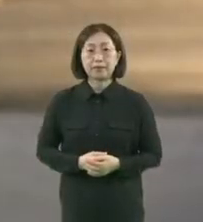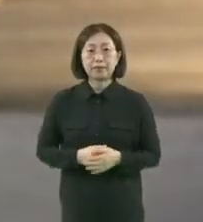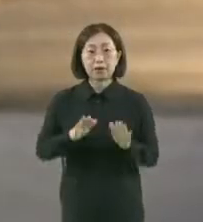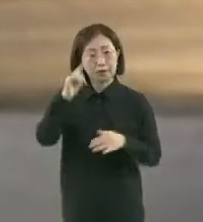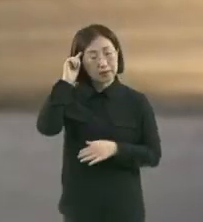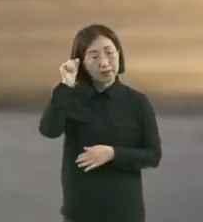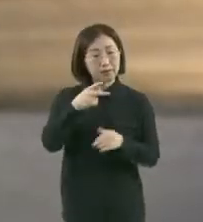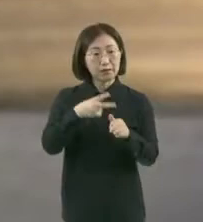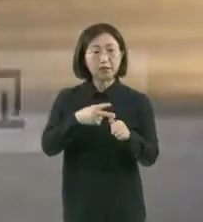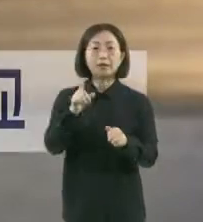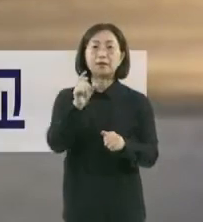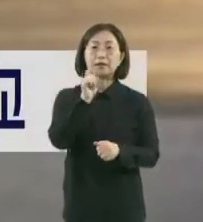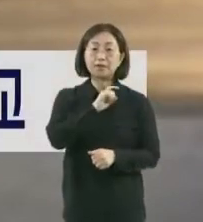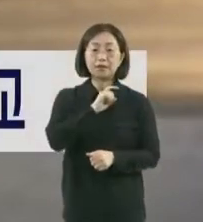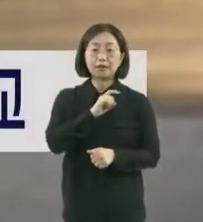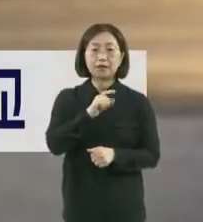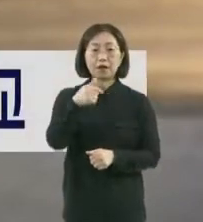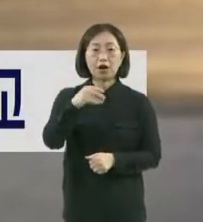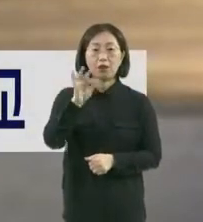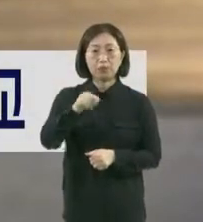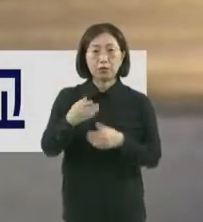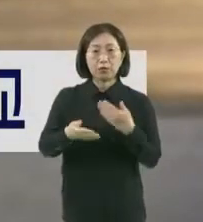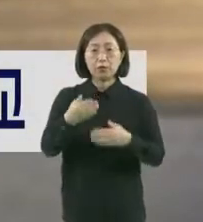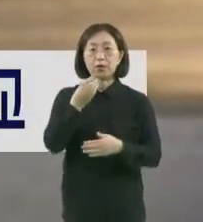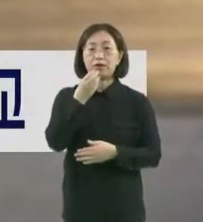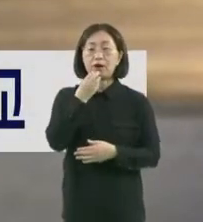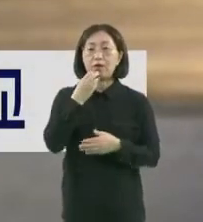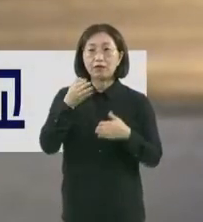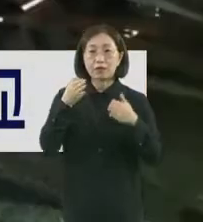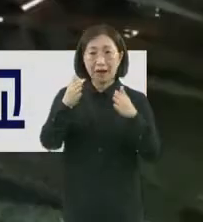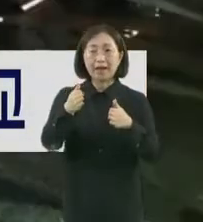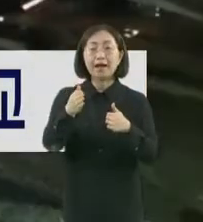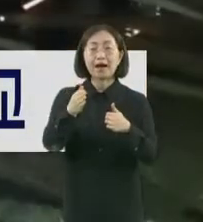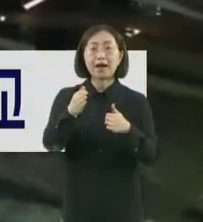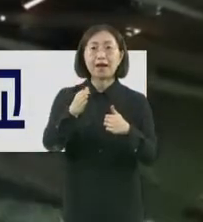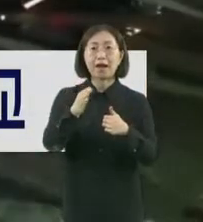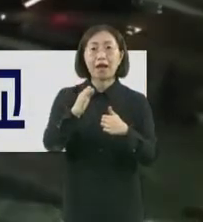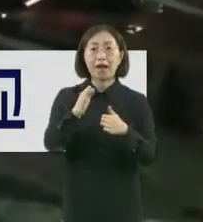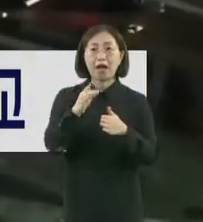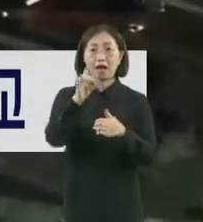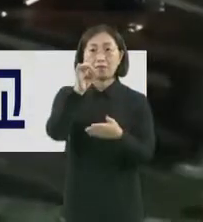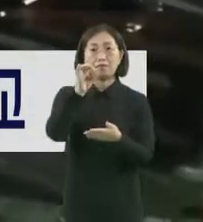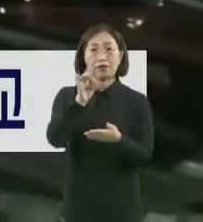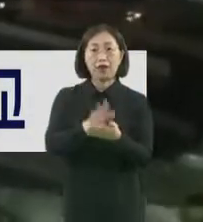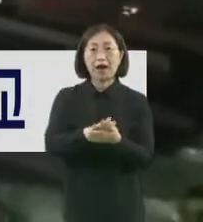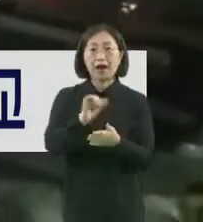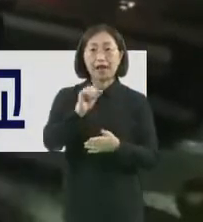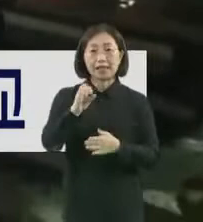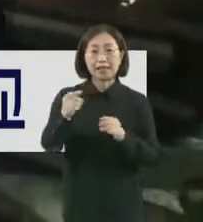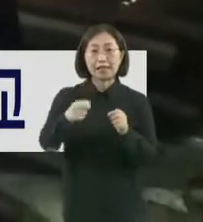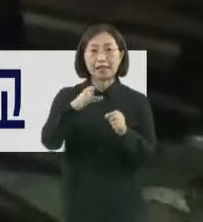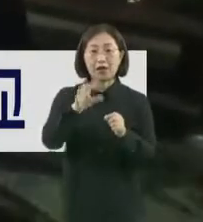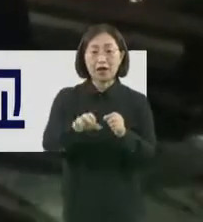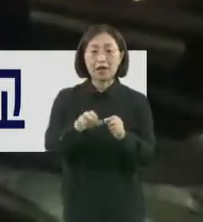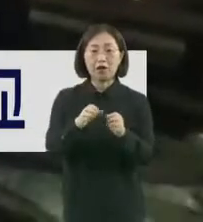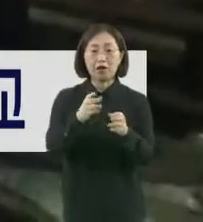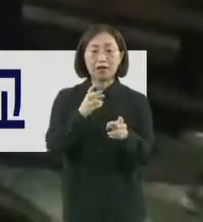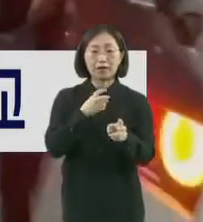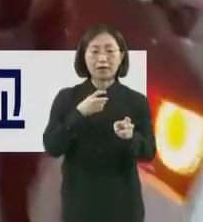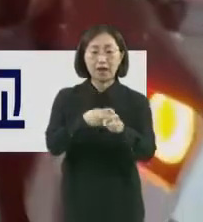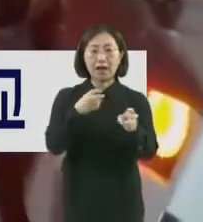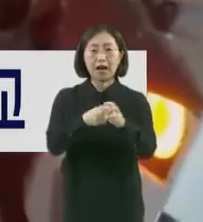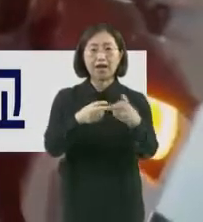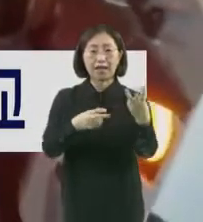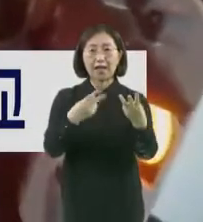오늘 새벽 2시 10분쯤 경부고속도로 서울 방향 북천한나들목 인근에서 카니발 차량과 화물차 등 차량 3대가